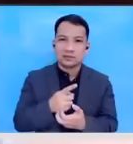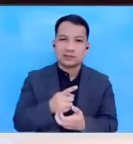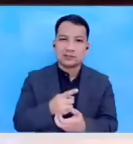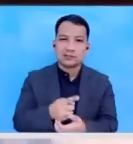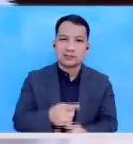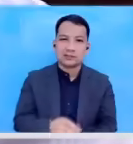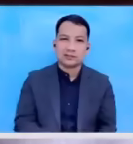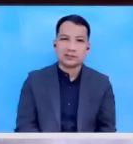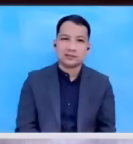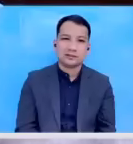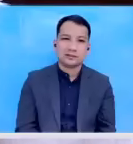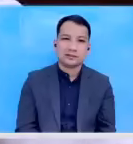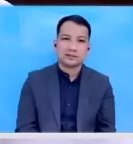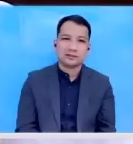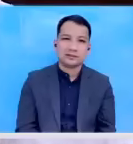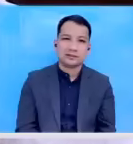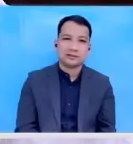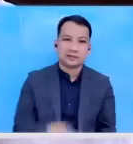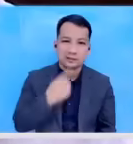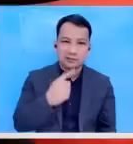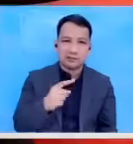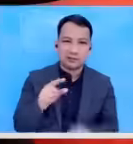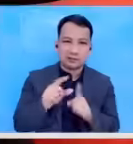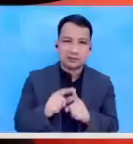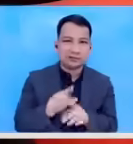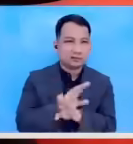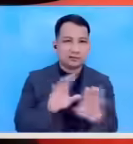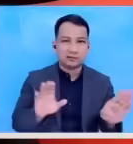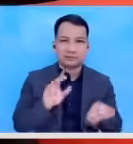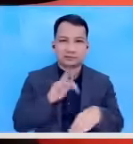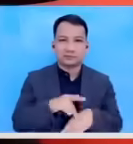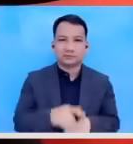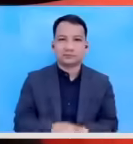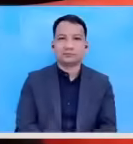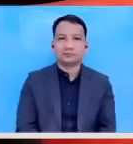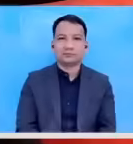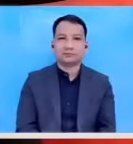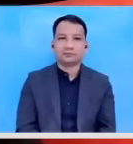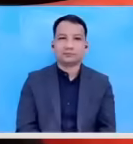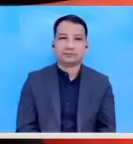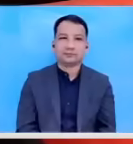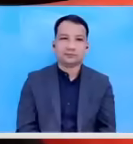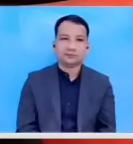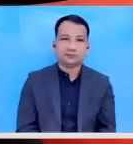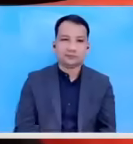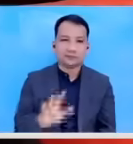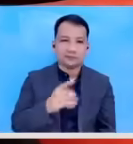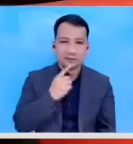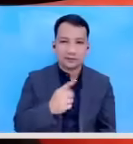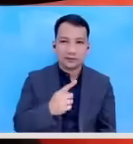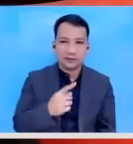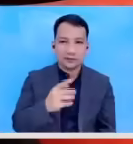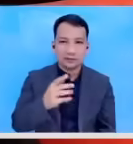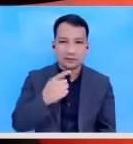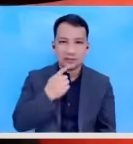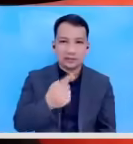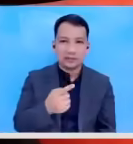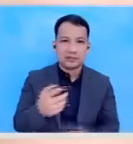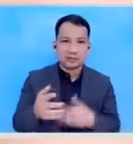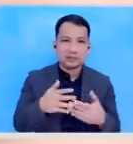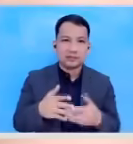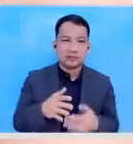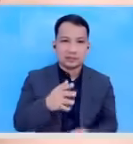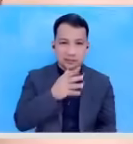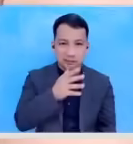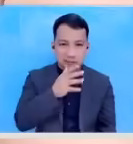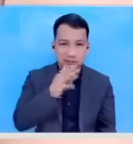Totoo yun. Yung mga sinasabi mong, ay, hindi ko yan gagawin. Ay, naku, ganyan ako. Eh. Hindi ko yan gagawin. Kay Tita kay Boots. Boots. Oh, parang, kay Mami Boots. Oo, oh, yan